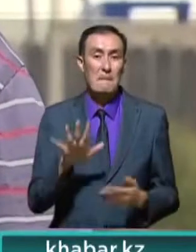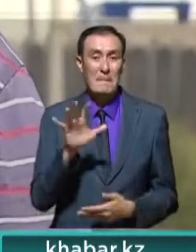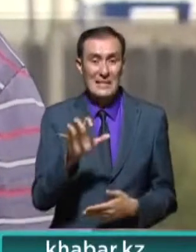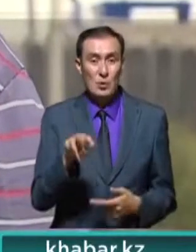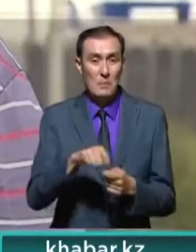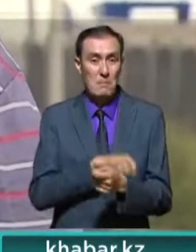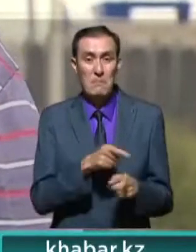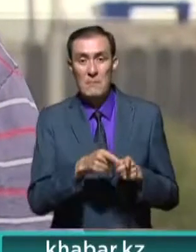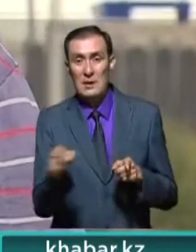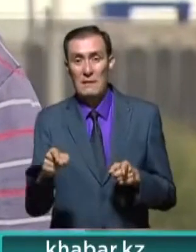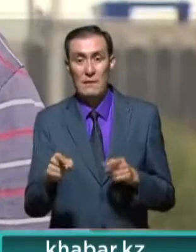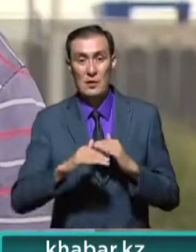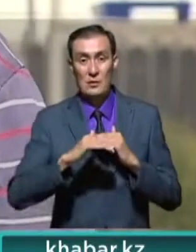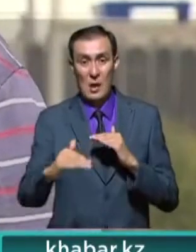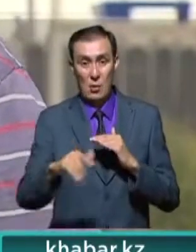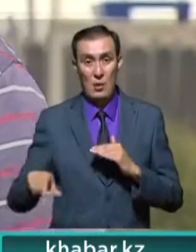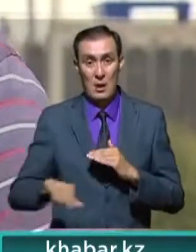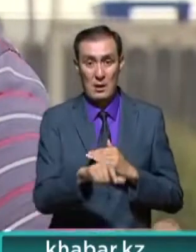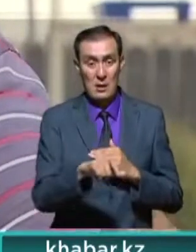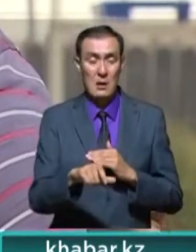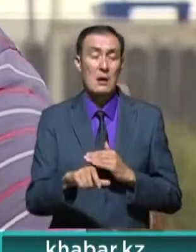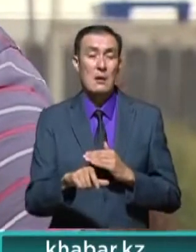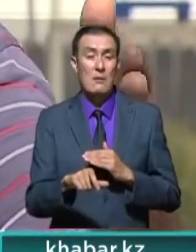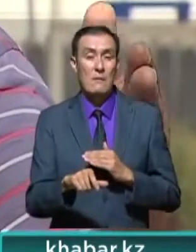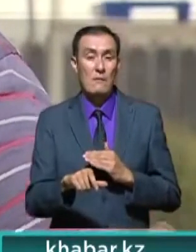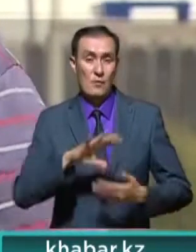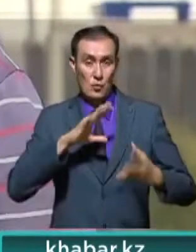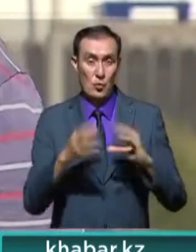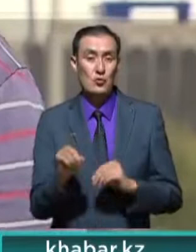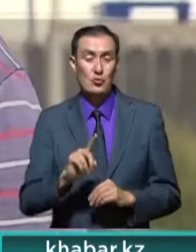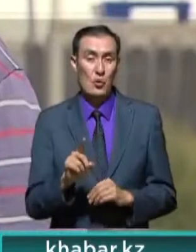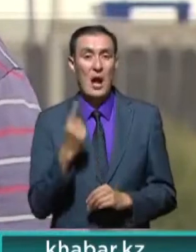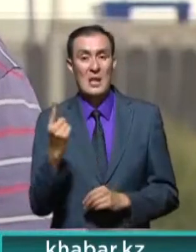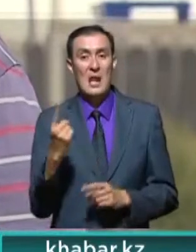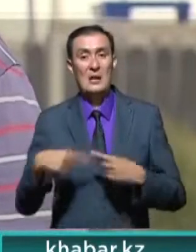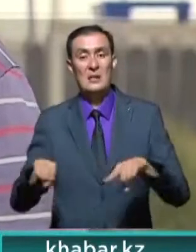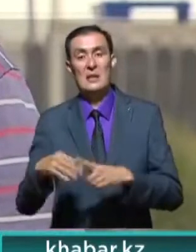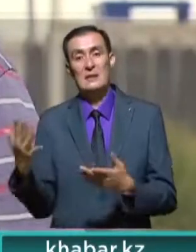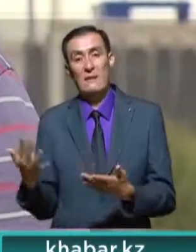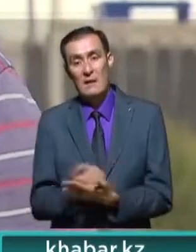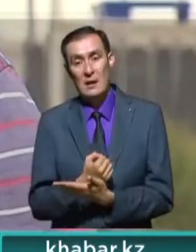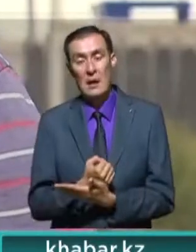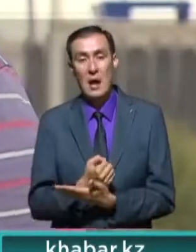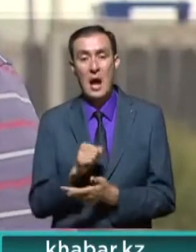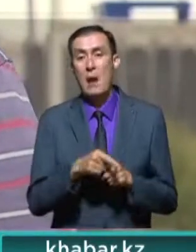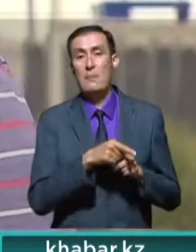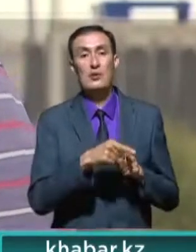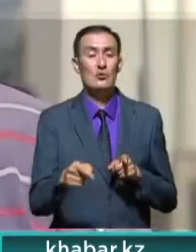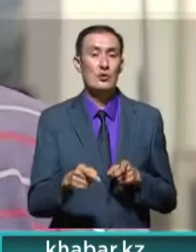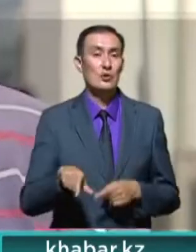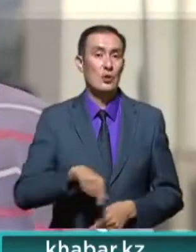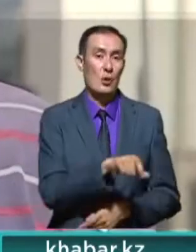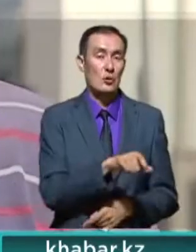метров дороги, получается, выиграла одна фирма, хотя протяженность